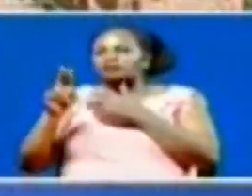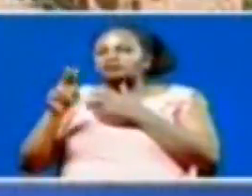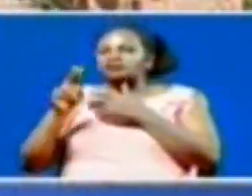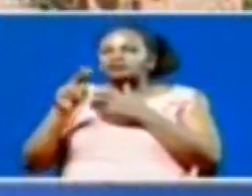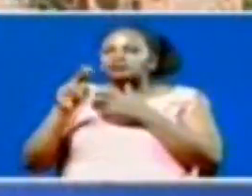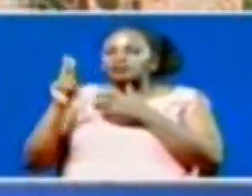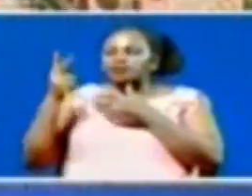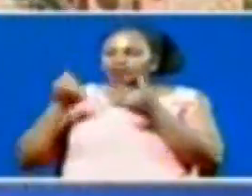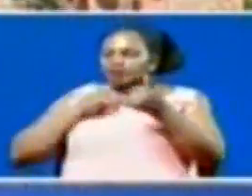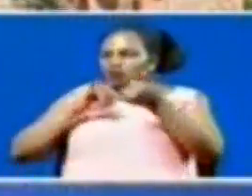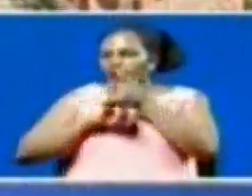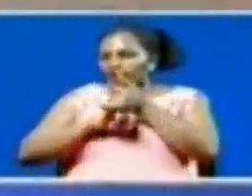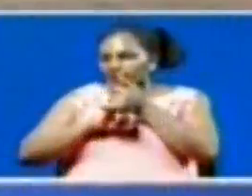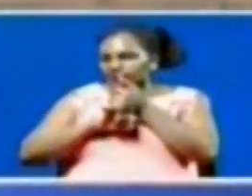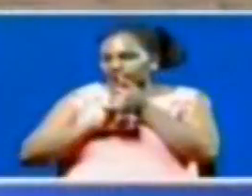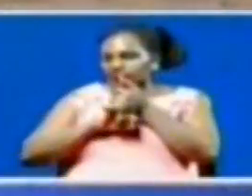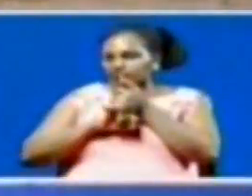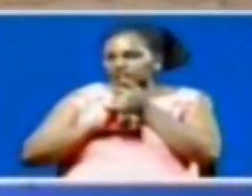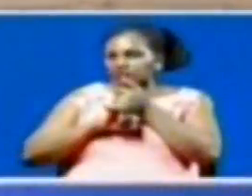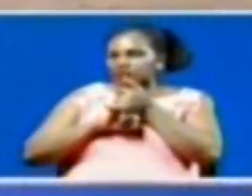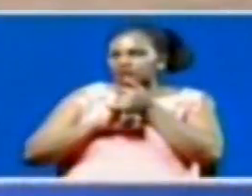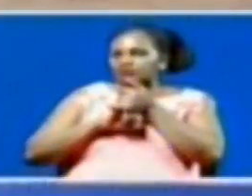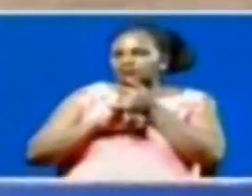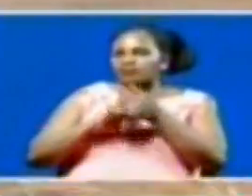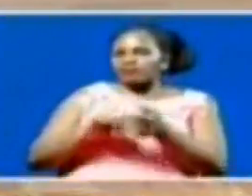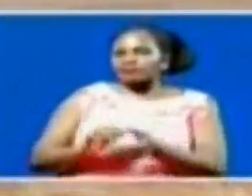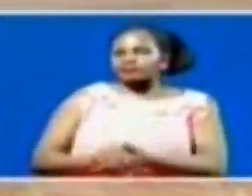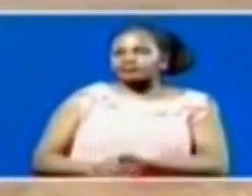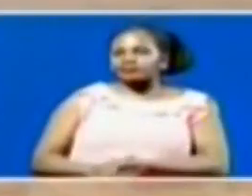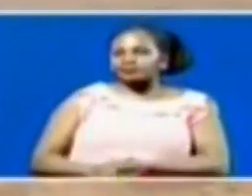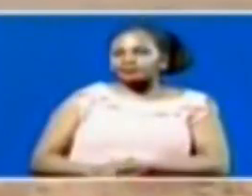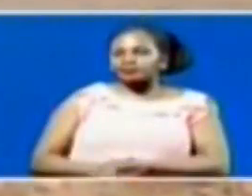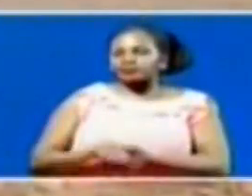pili Josephine Jepkoech. Elvis Kosgei, KTN News,